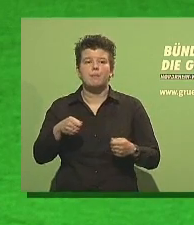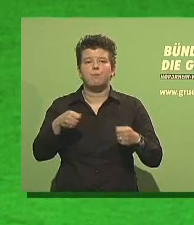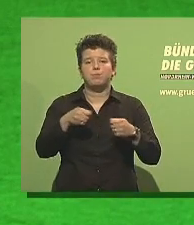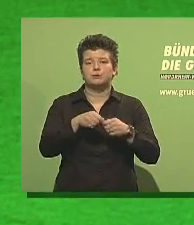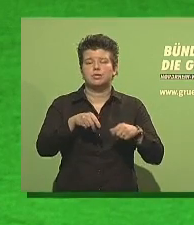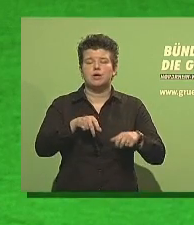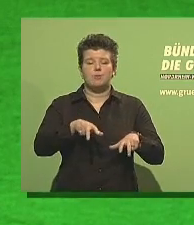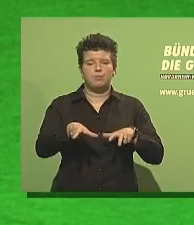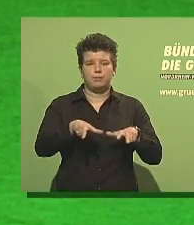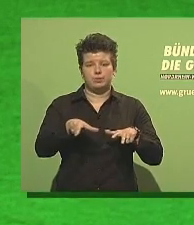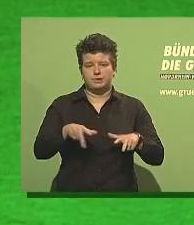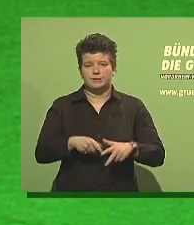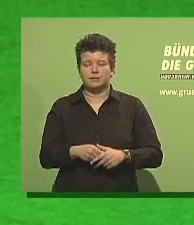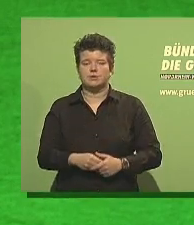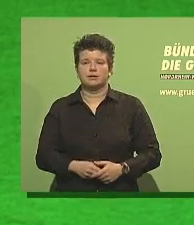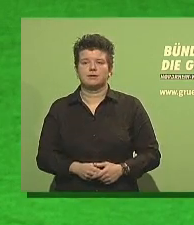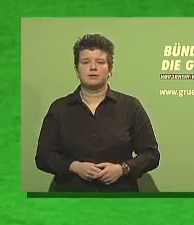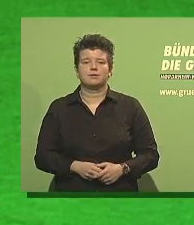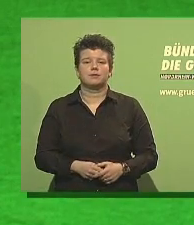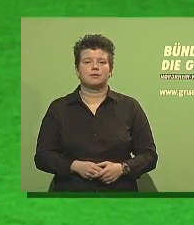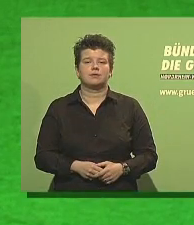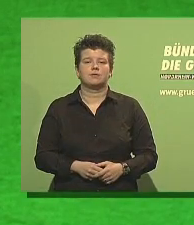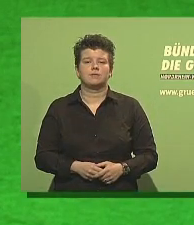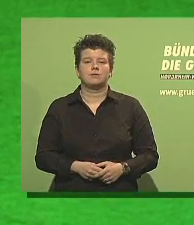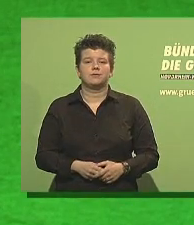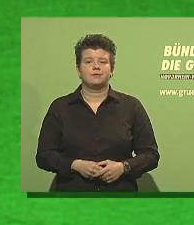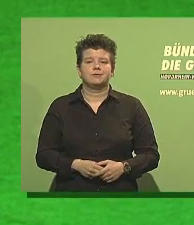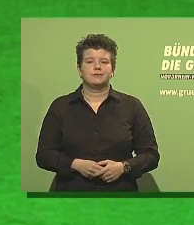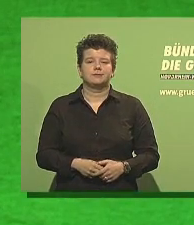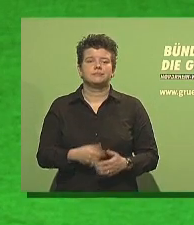kämpfen. Und weil ich kämpfen kann, trete